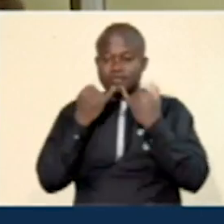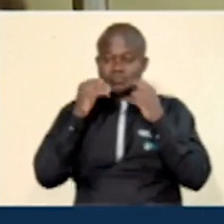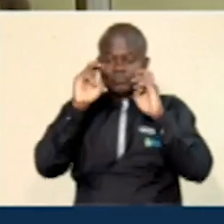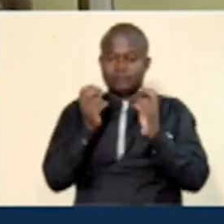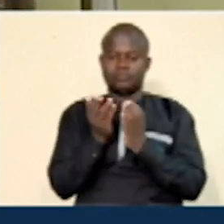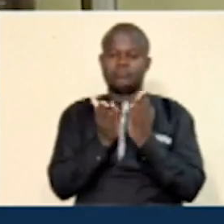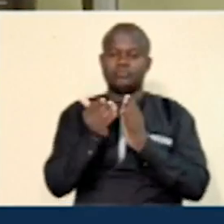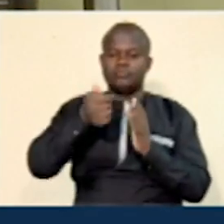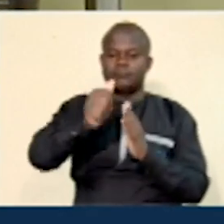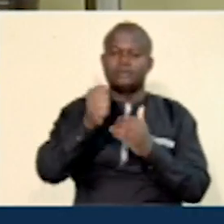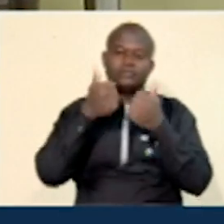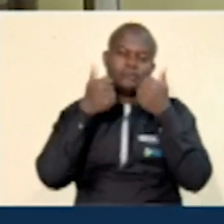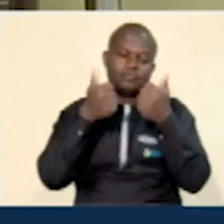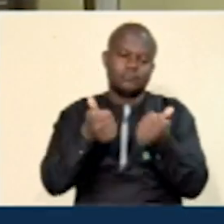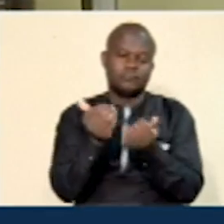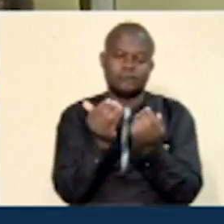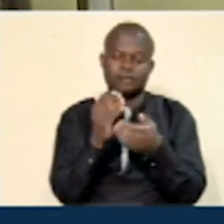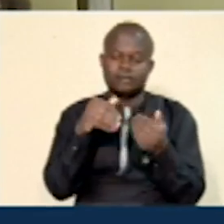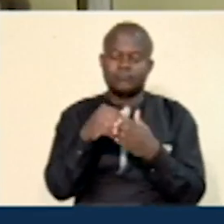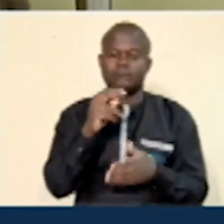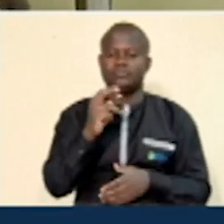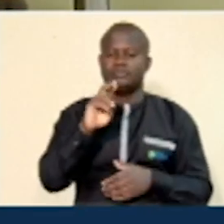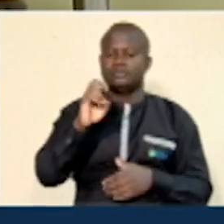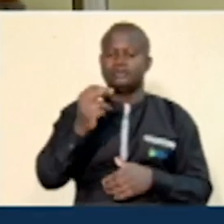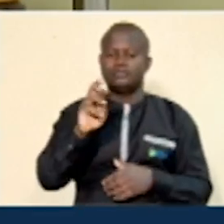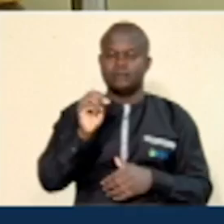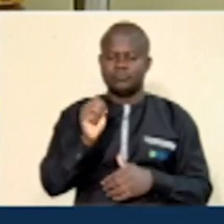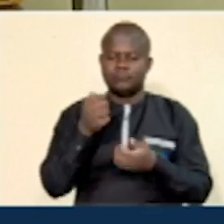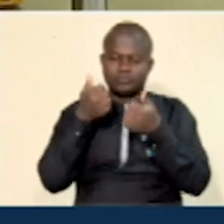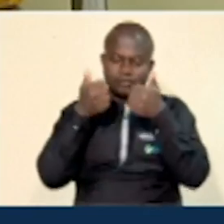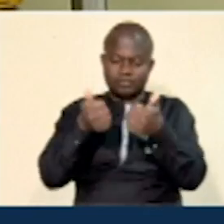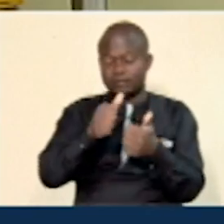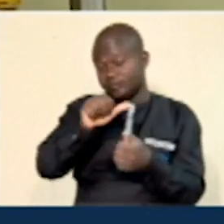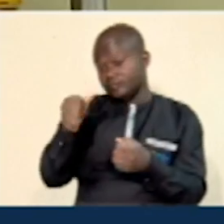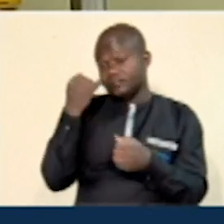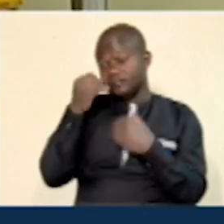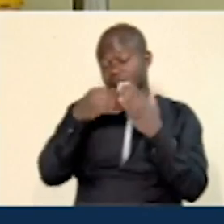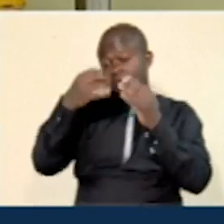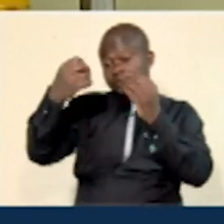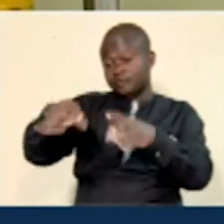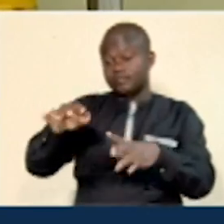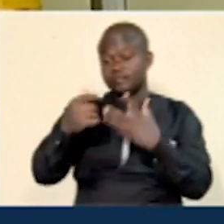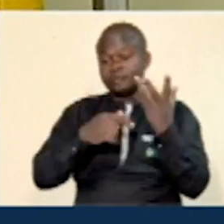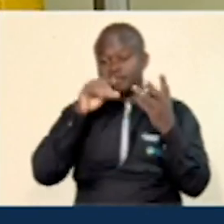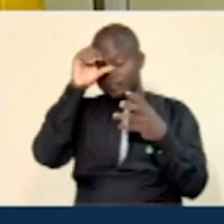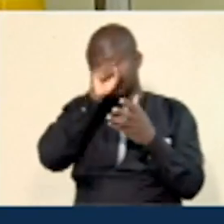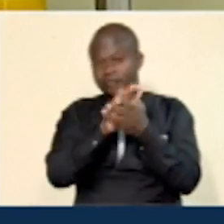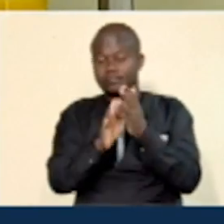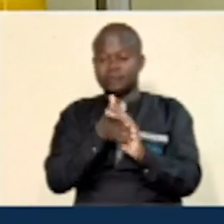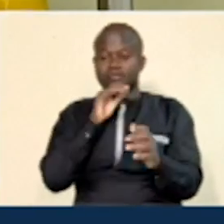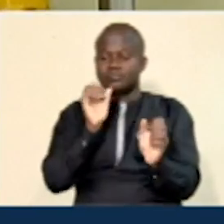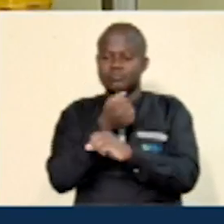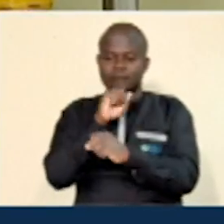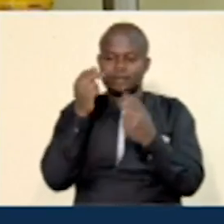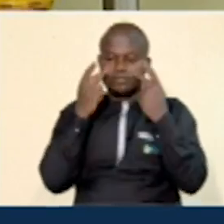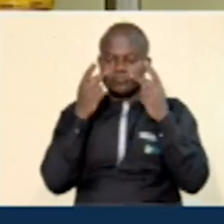serivisi zanyu ni nziza, serivisi zo kwa Nyirangarama ni nziza, ahandi iyo utaye ikintu uragenda ukakibura ntaho